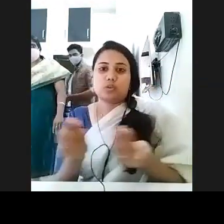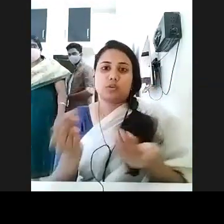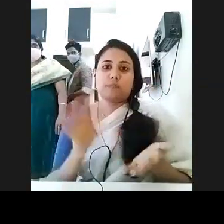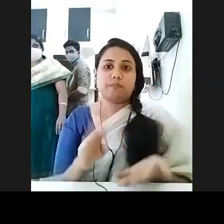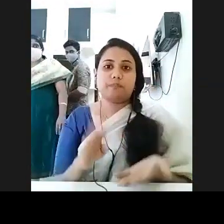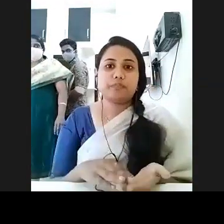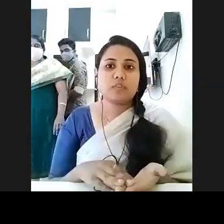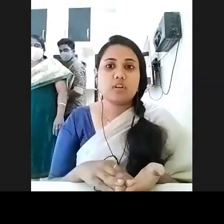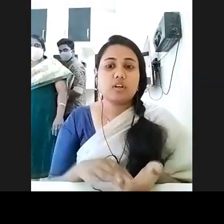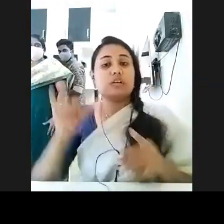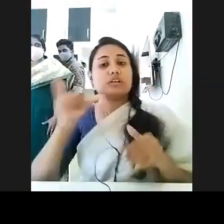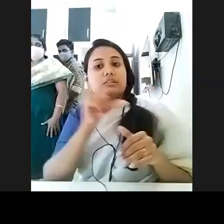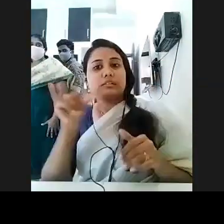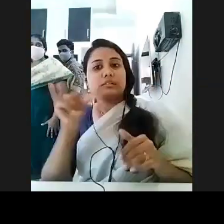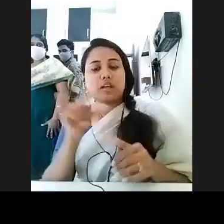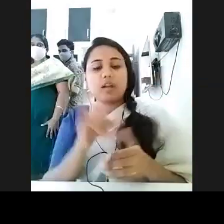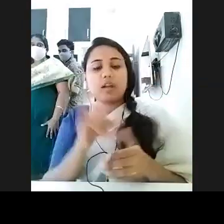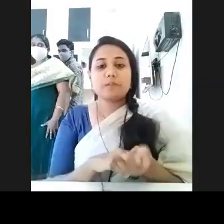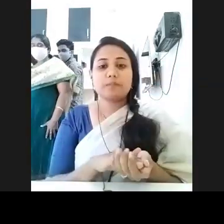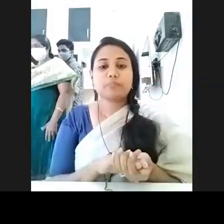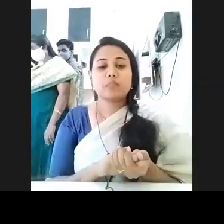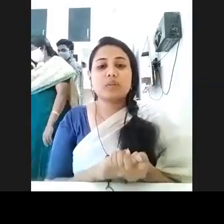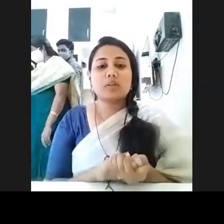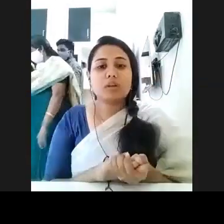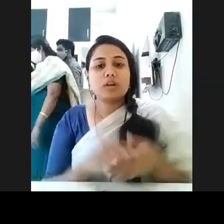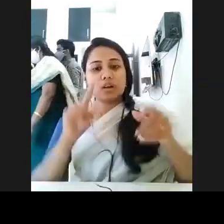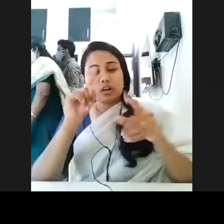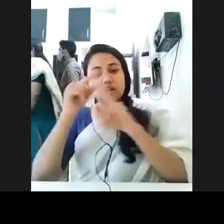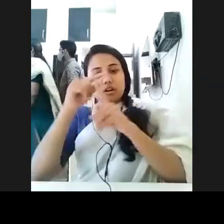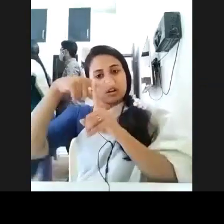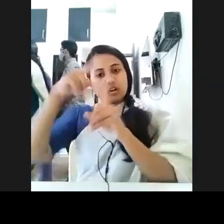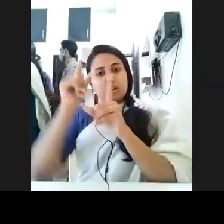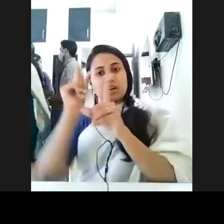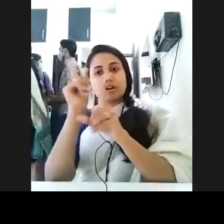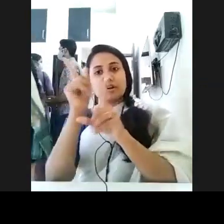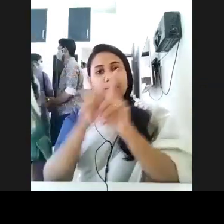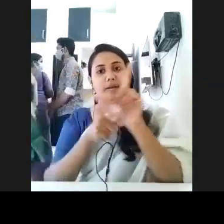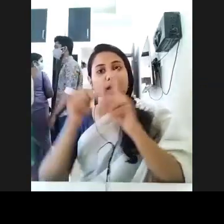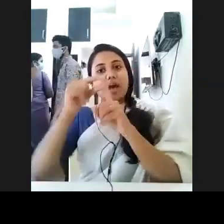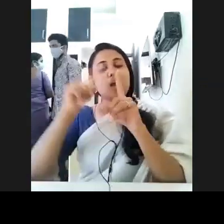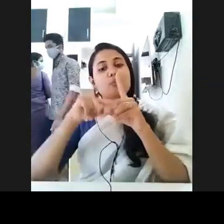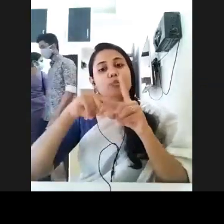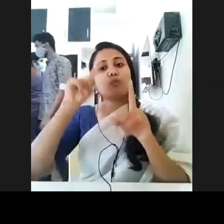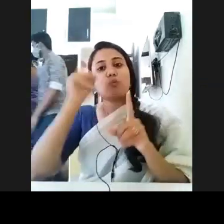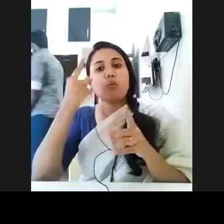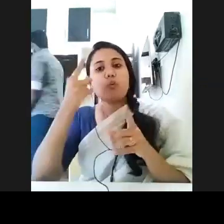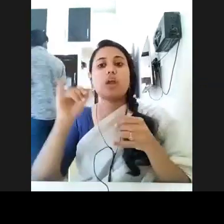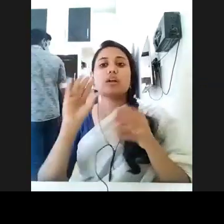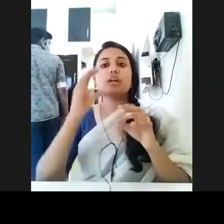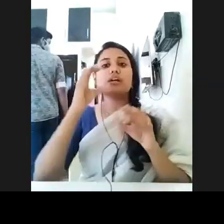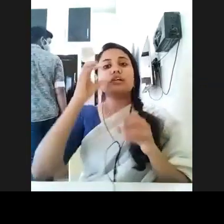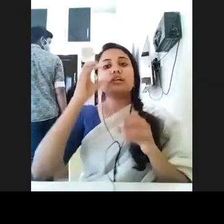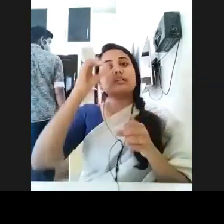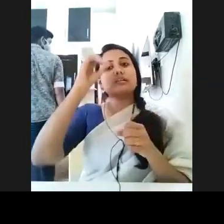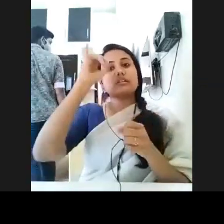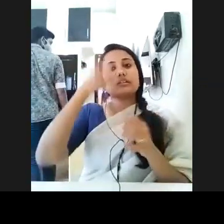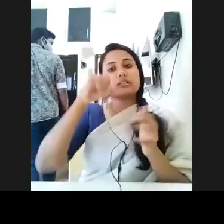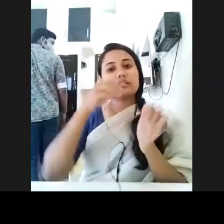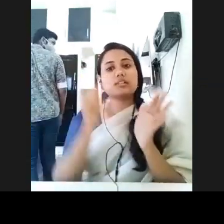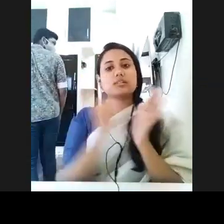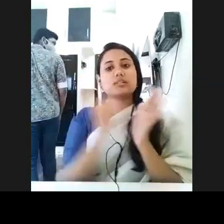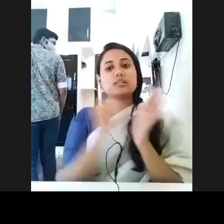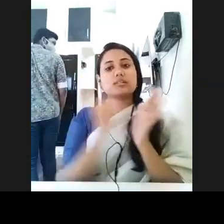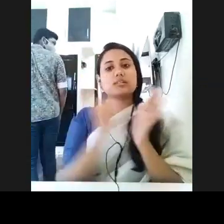സോ സെയിം തിങ്, ജസ്റ്റ് ഒരു സമ്മറി പോലെ ടൈപ്പ് 1 SMA 6 months മുമ്പ് തന്നെ കാണാൻ പറ്റുന്നതാണ്. അവർക്ക് മാക്സിമം കഴിവ് പറയുമ്പോൾ നെക്ക് ഹോൾഡിംഗ്